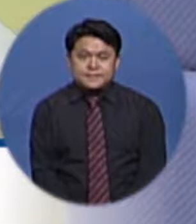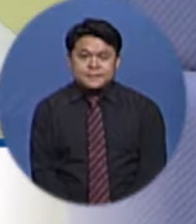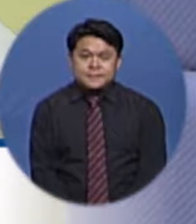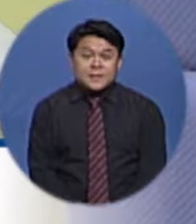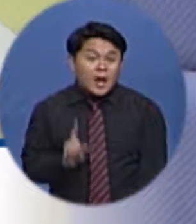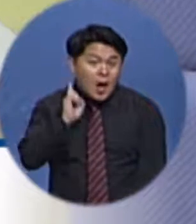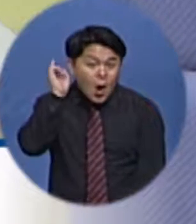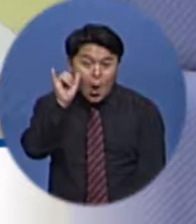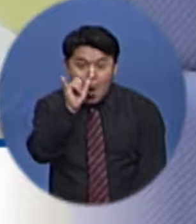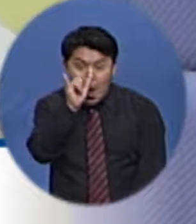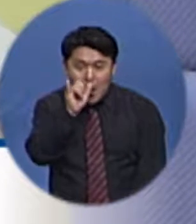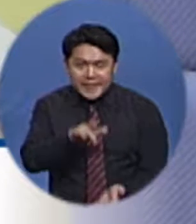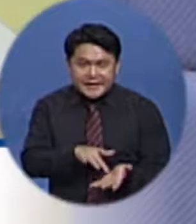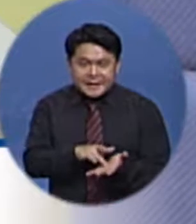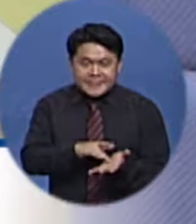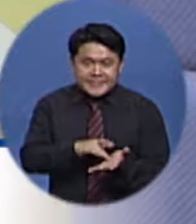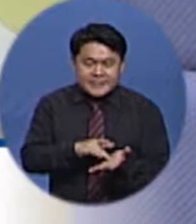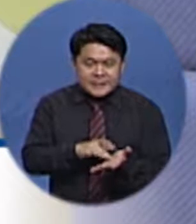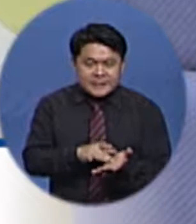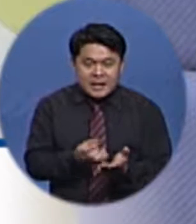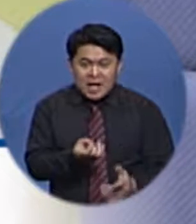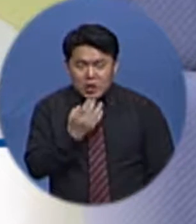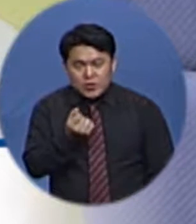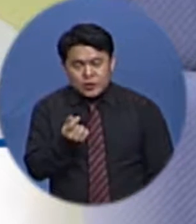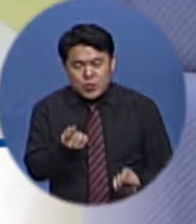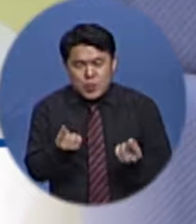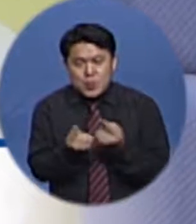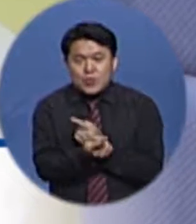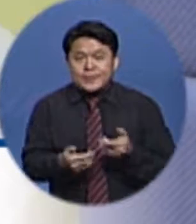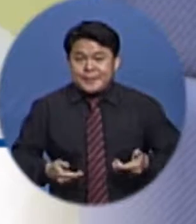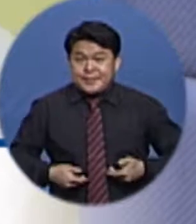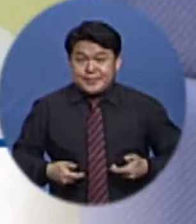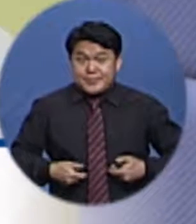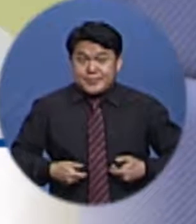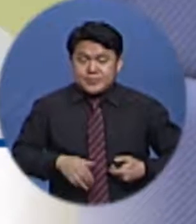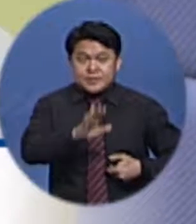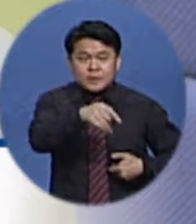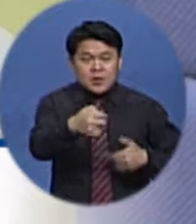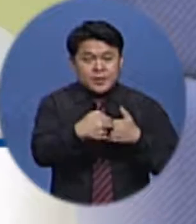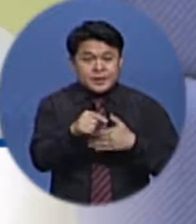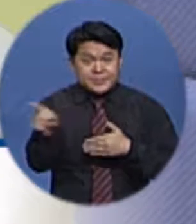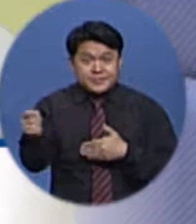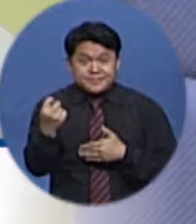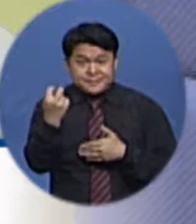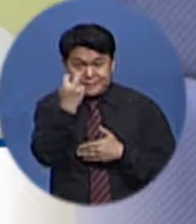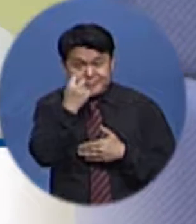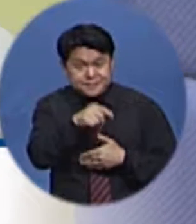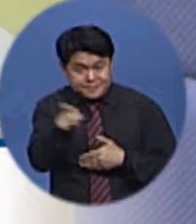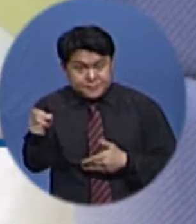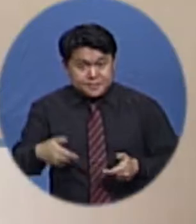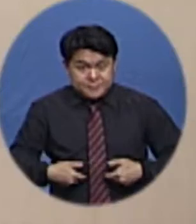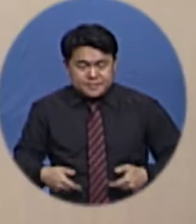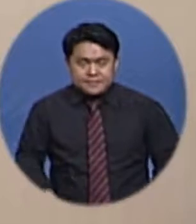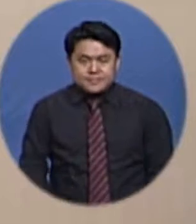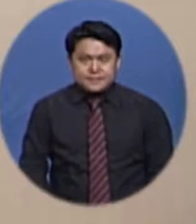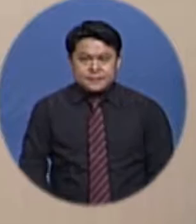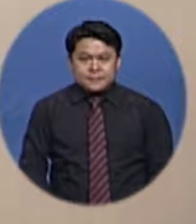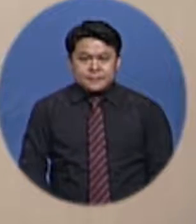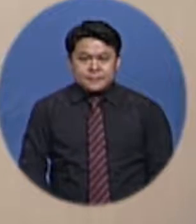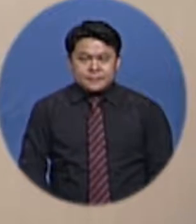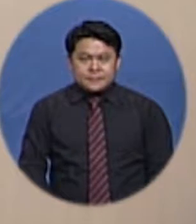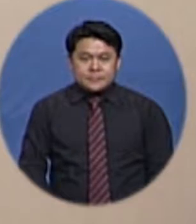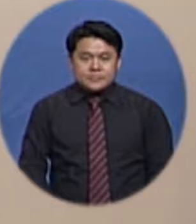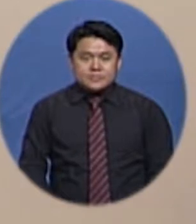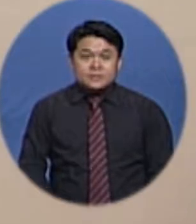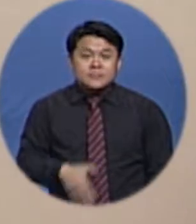혈압이 조금 높으셔서요. 네. 지금 드시는 혈압약을 조금 조절받으셔야 돼서 병원에 진료를 좀 받아보셔야 되겠거든요.